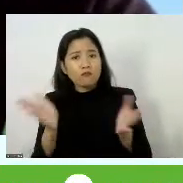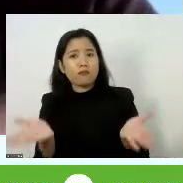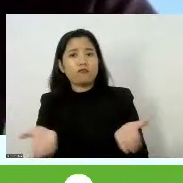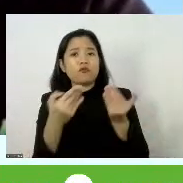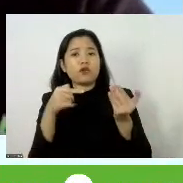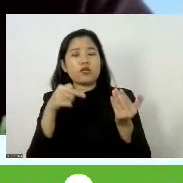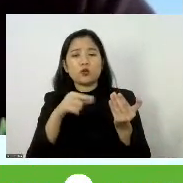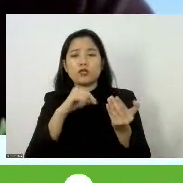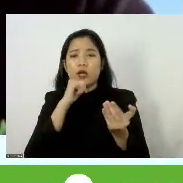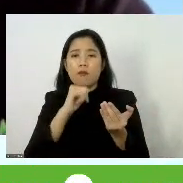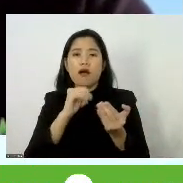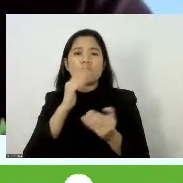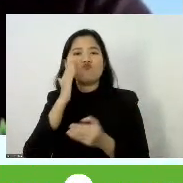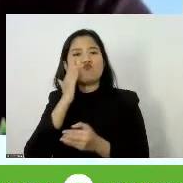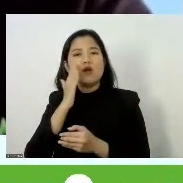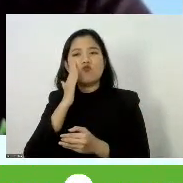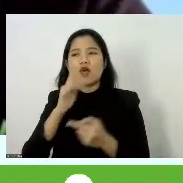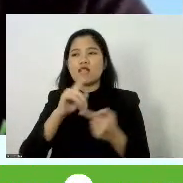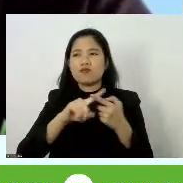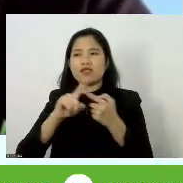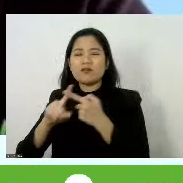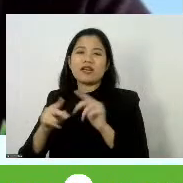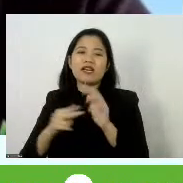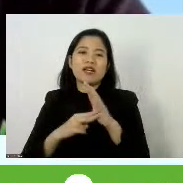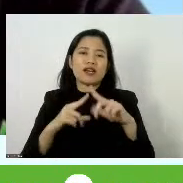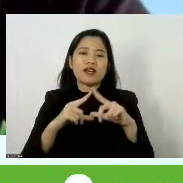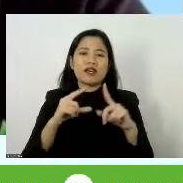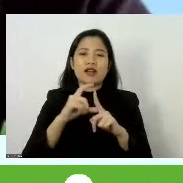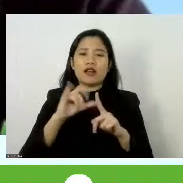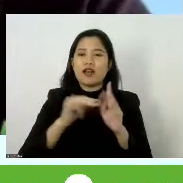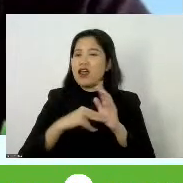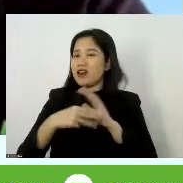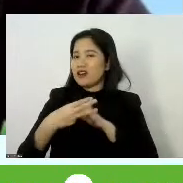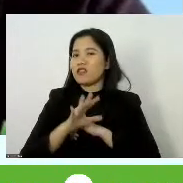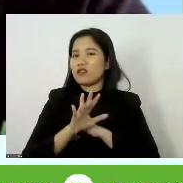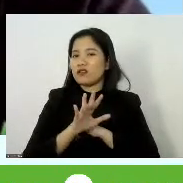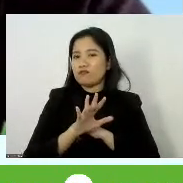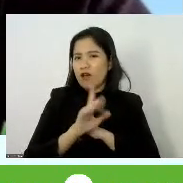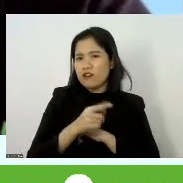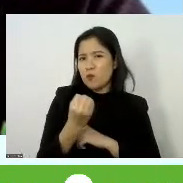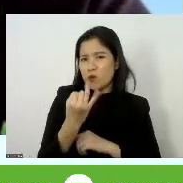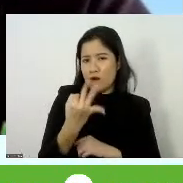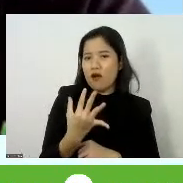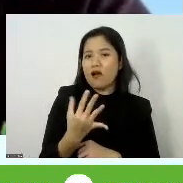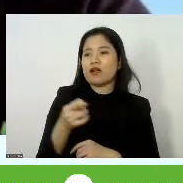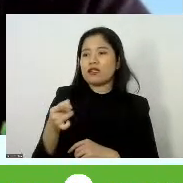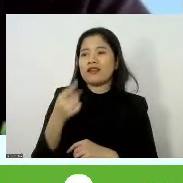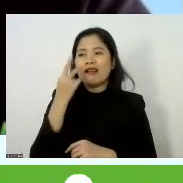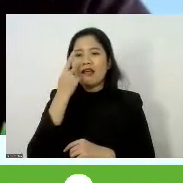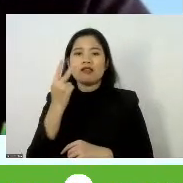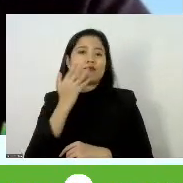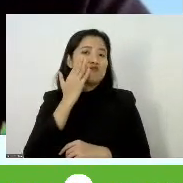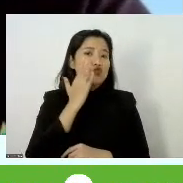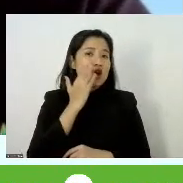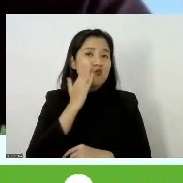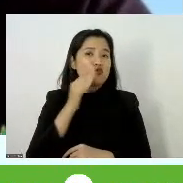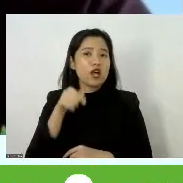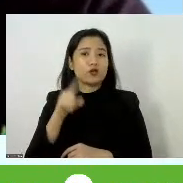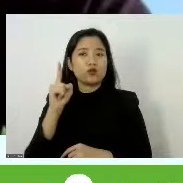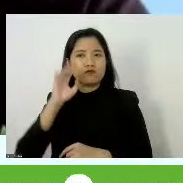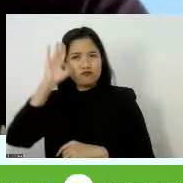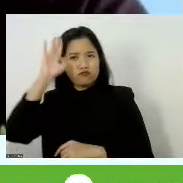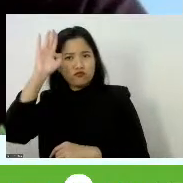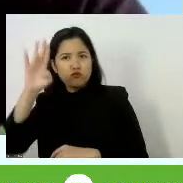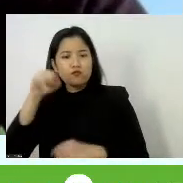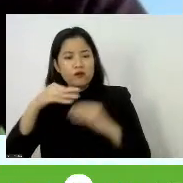teman-temannya kanadin juga beberapa kenal itu karena melihat memang ini orang-orang muda sebagai generasi kedepannya